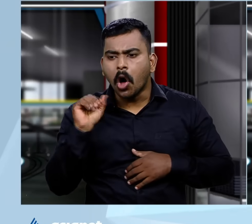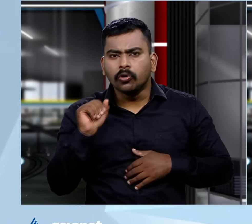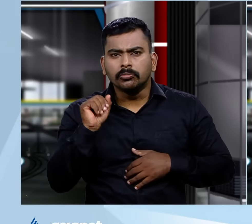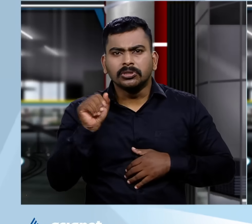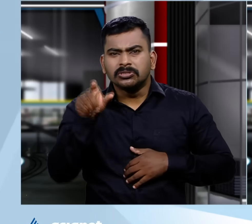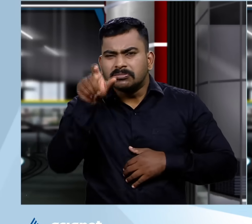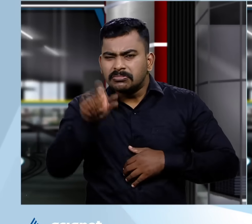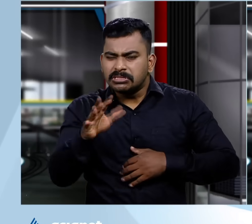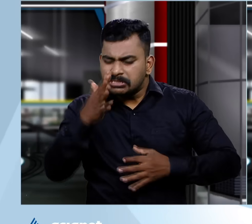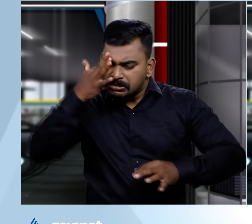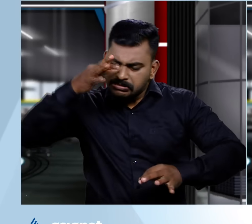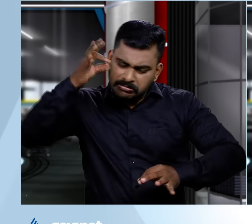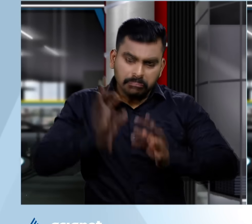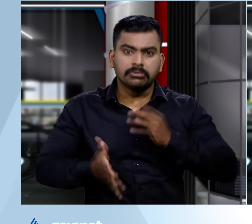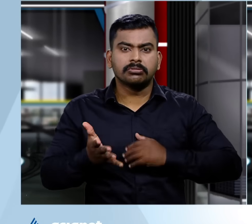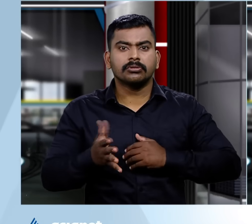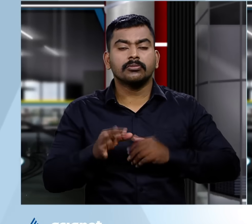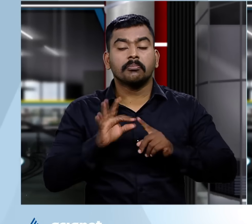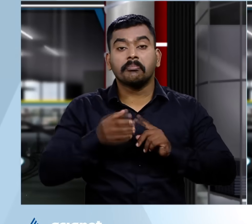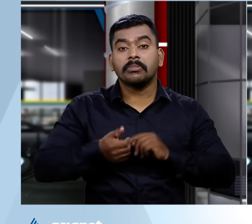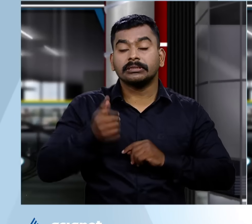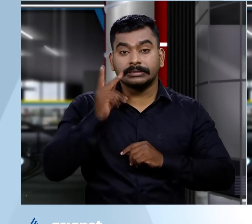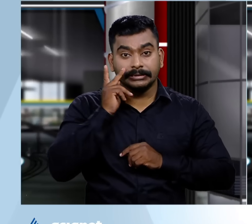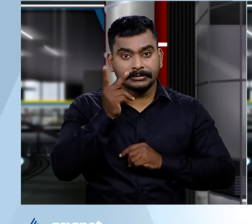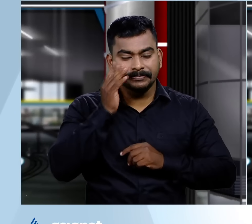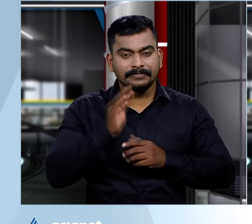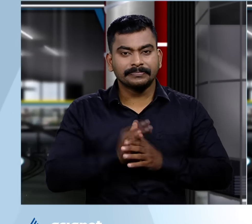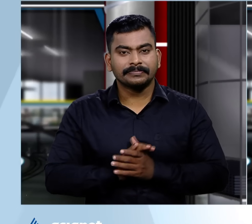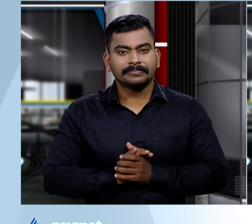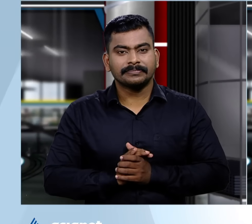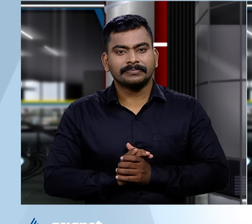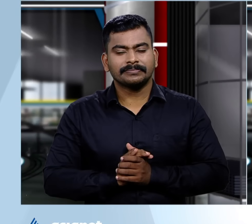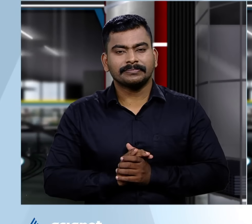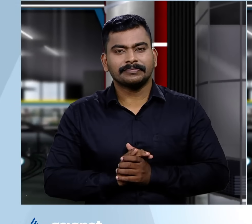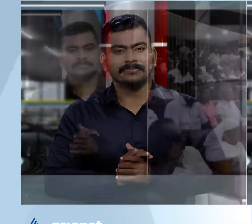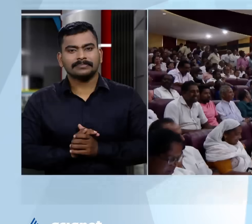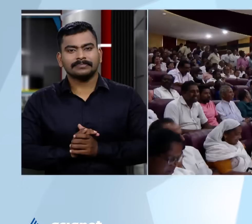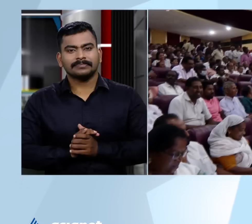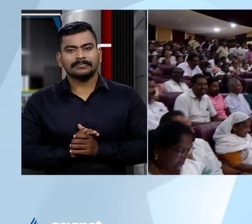VT ബൽറാമിനോട് പ്രസംഗം നിർത്താനും സുധാകരൻ പറഞ്ഞു.